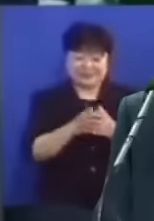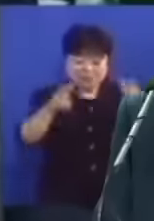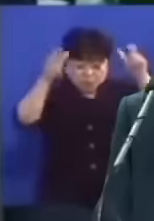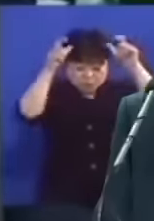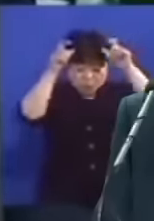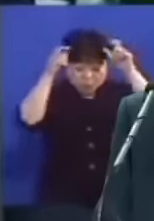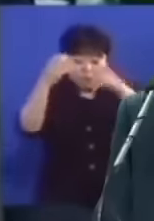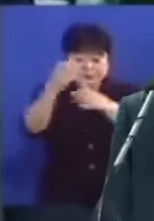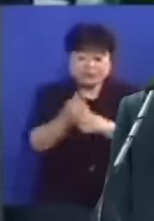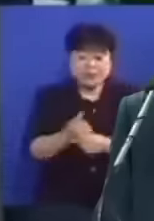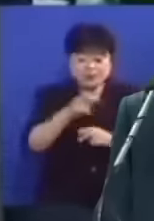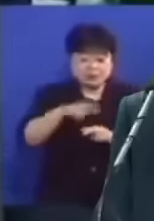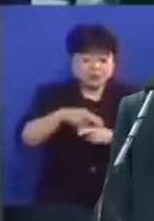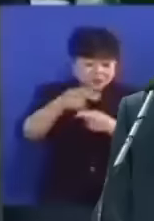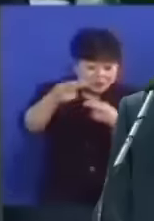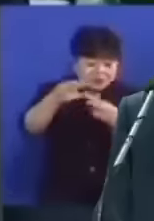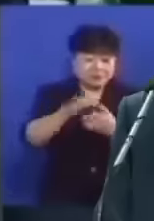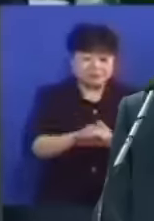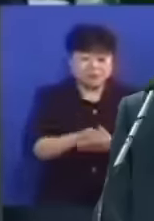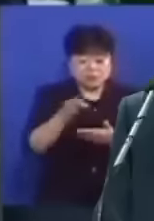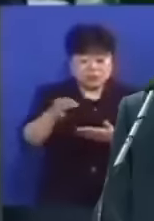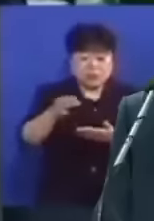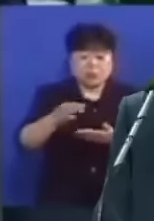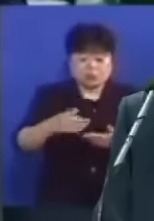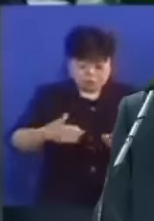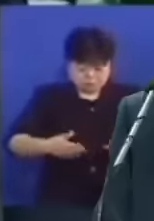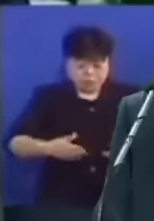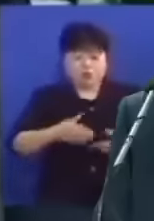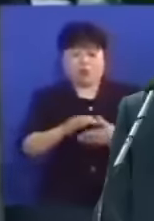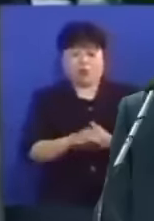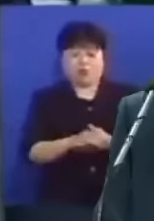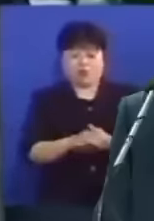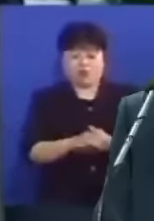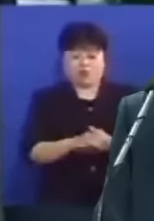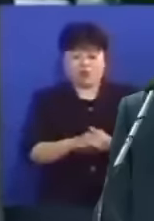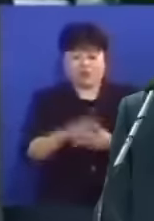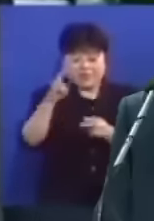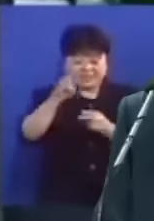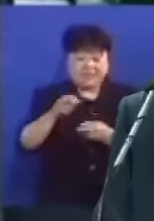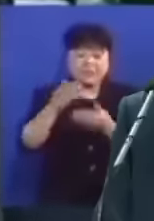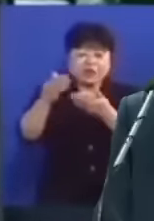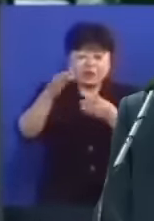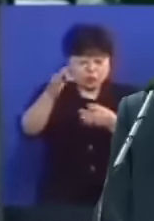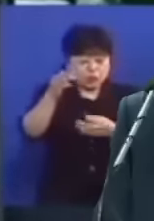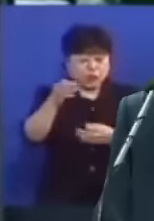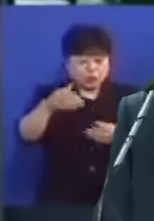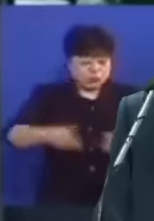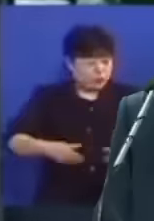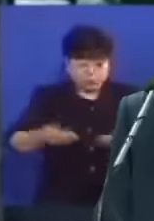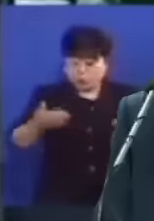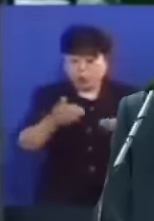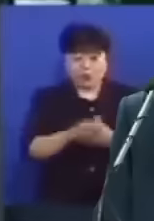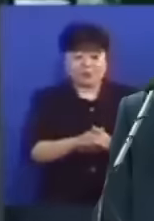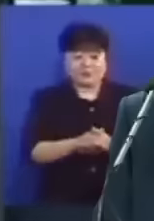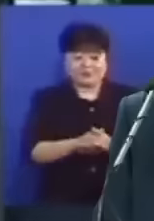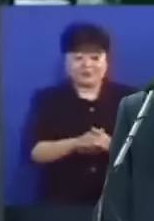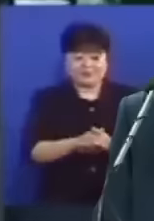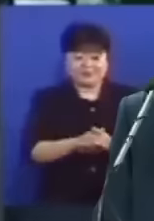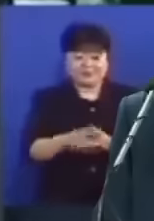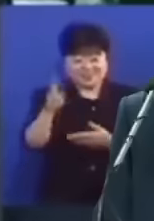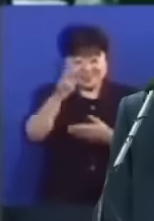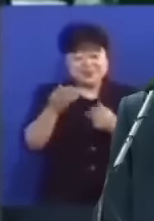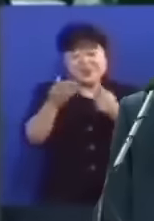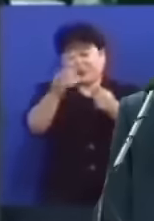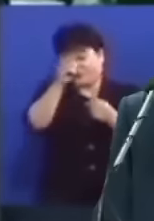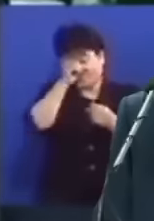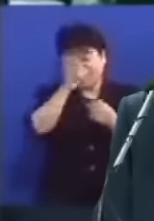소를 잡아서 드리려면 돈 들지 않아요? 찬미하는데 돈 듭니까? 그런데도 왜 찬미